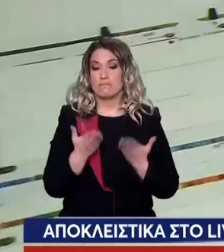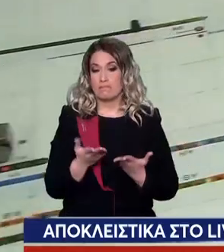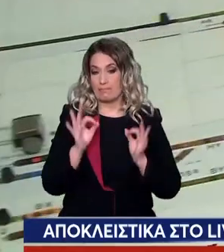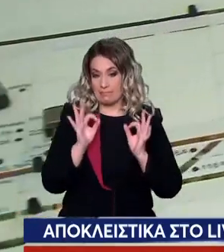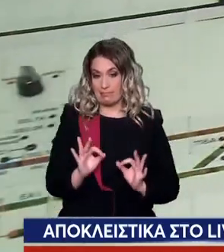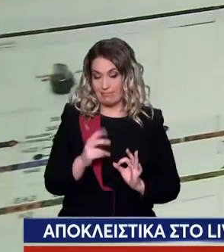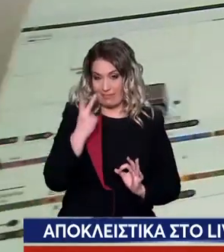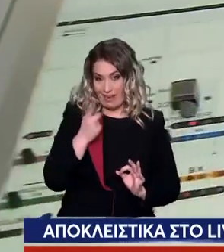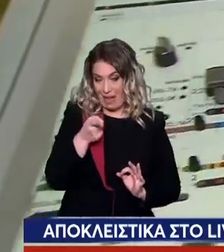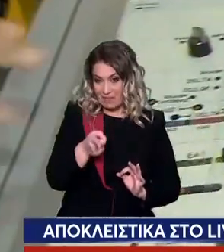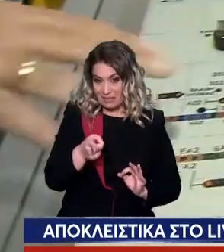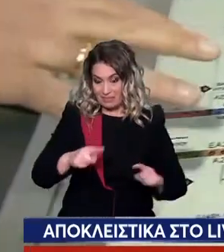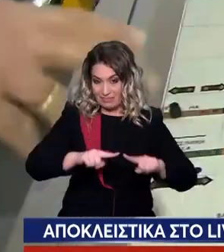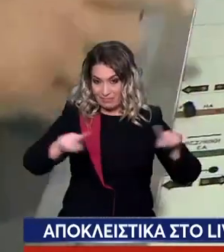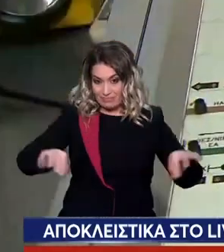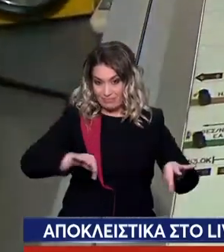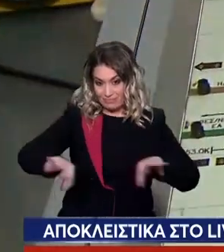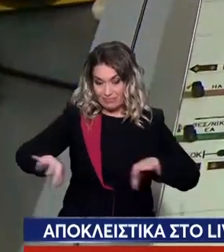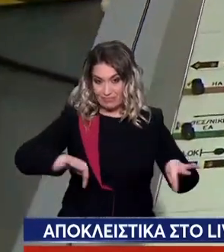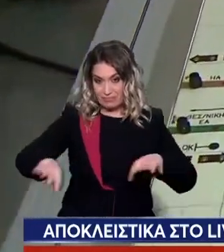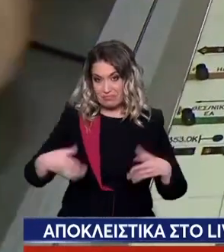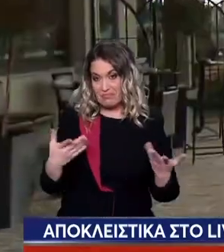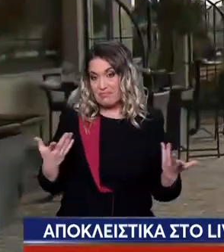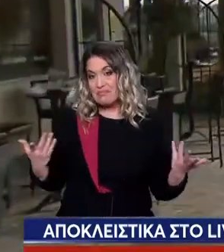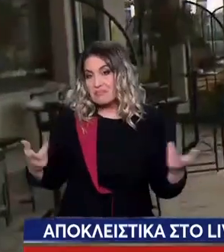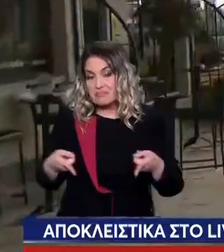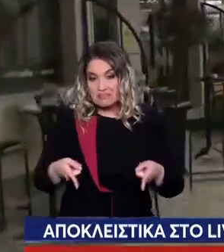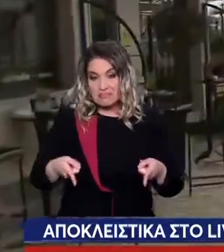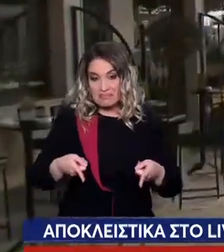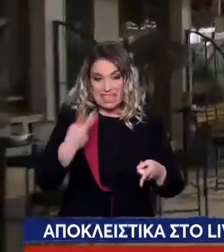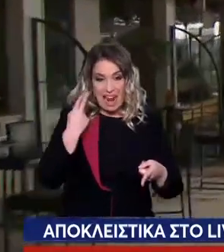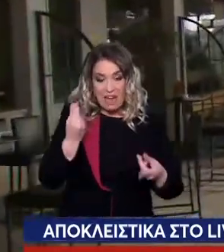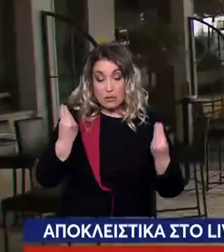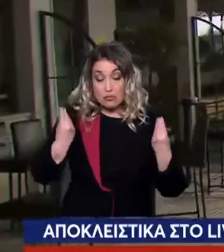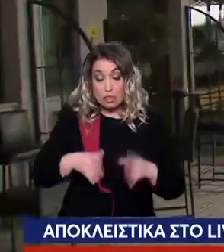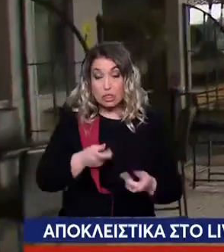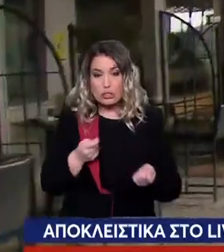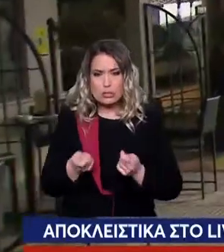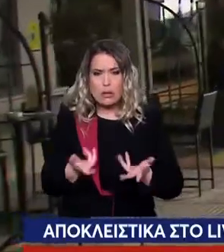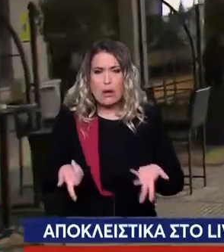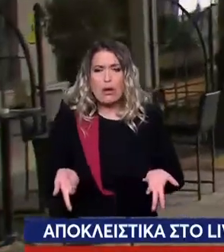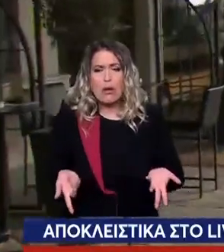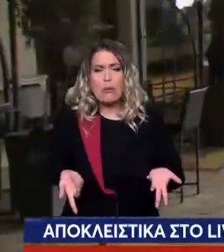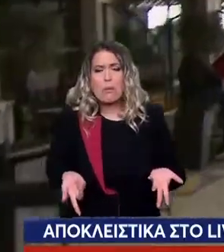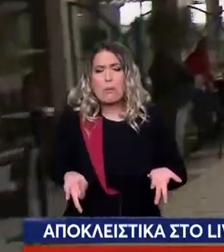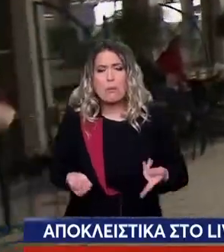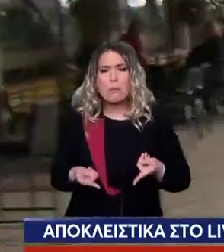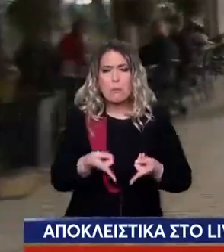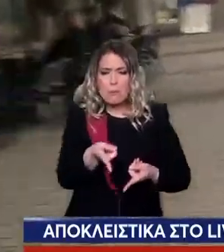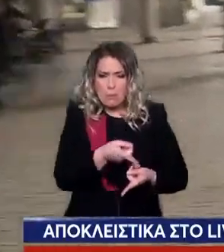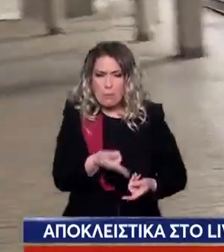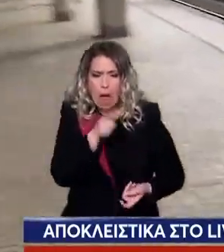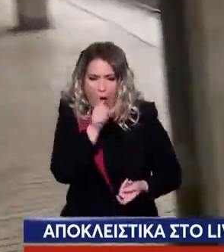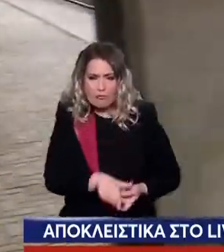σταθμάρχης που μετά την τραγωδία προφυλακίστηκε δεν έχει πιάσει δουλειά το σταθμαρχείο της λάρισας μιλάει με τους γειτονικούς σταθμούς με μηχανοδηγούς